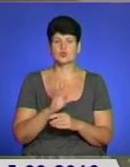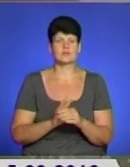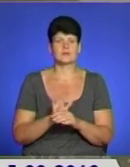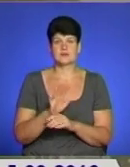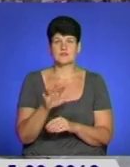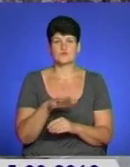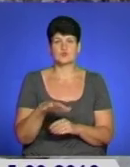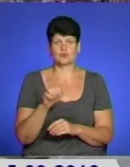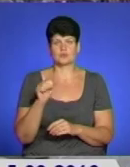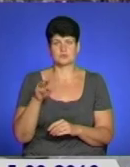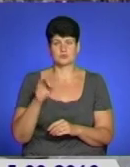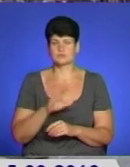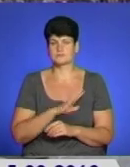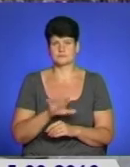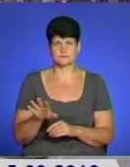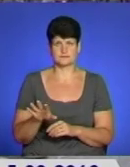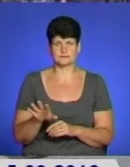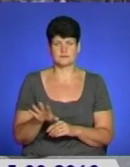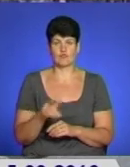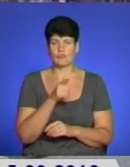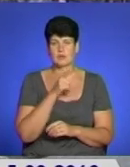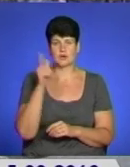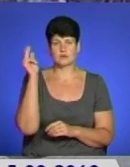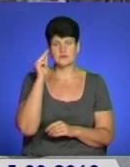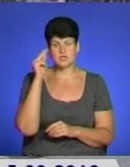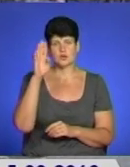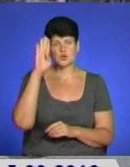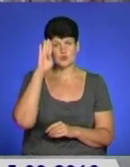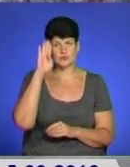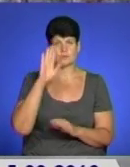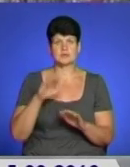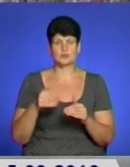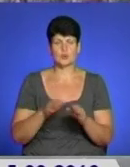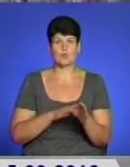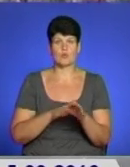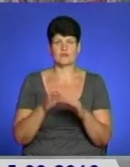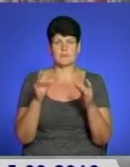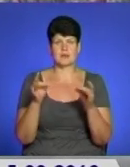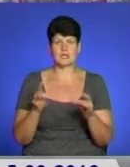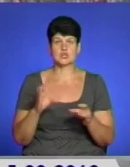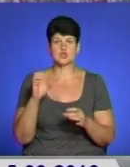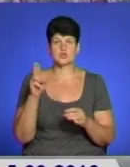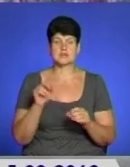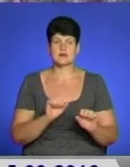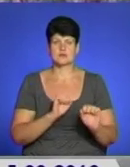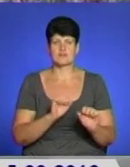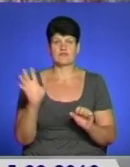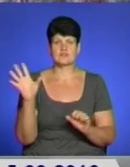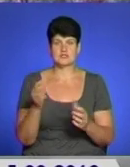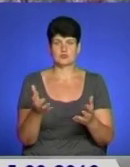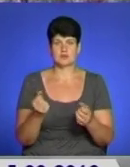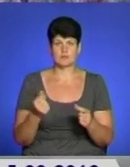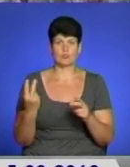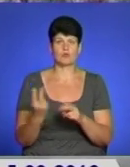в зону антитерористичної операції. У період навчання чоловікам нададуть повний пакет соціального захисту, всі отримають